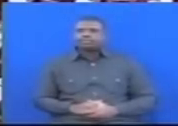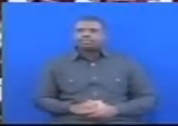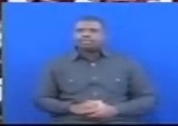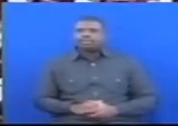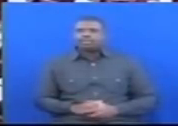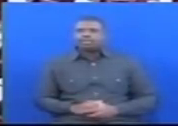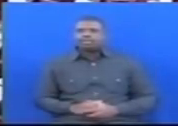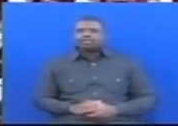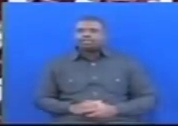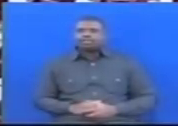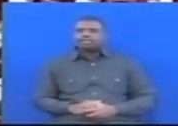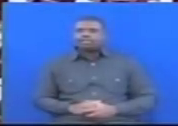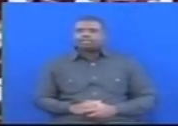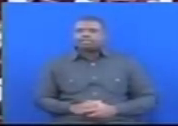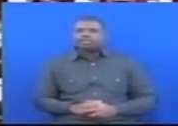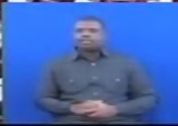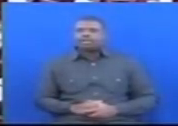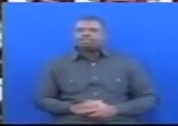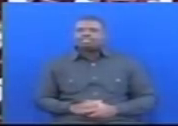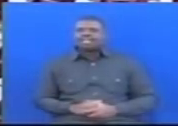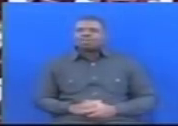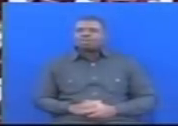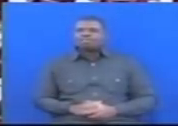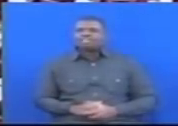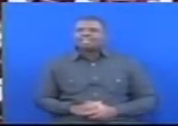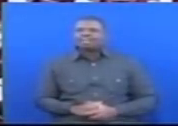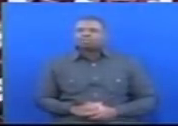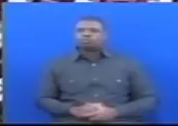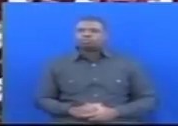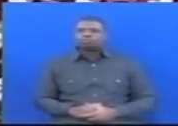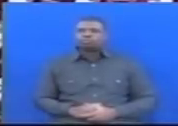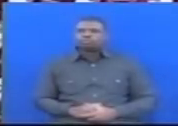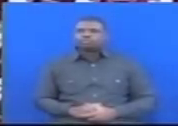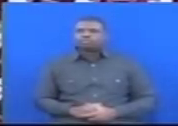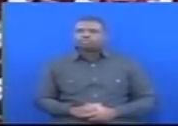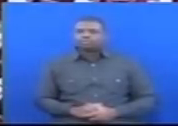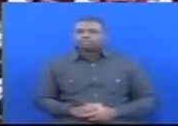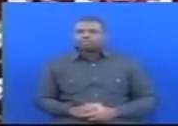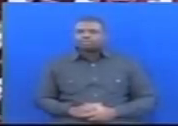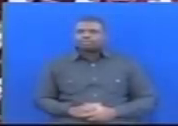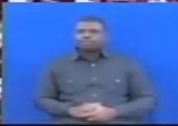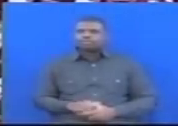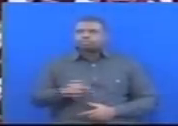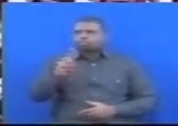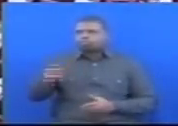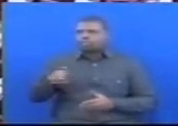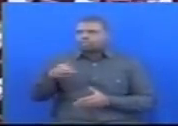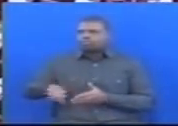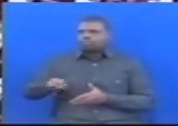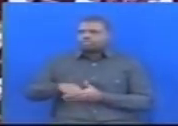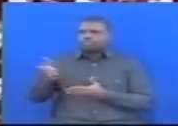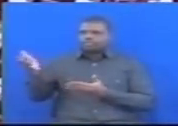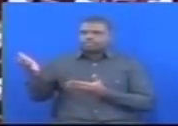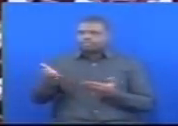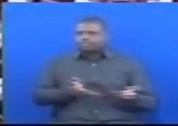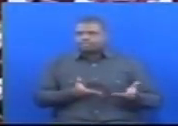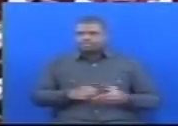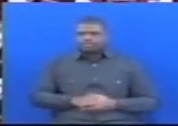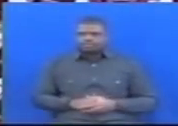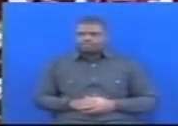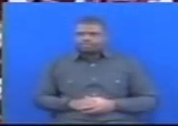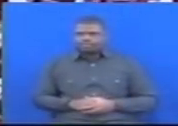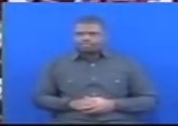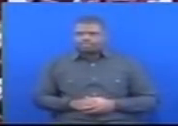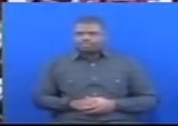Mheshimiwa Rita, swali la nyongeza. Nimekuona tafadhali. Asante sana Mheshimiwa Spika kwa kunipa nafasi niulize